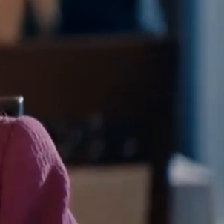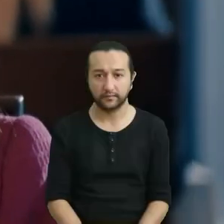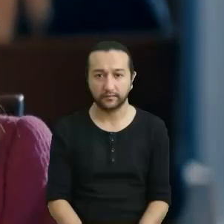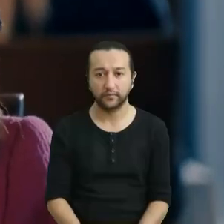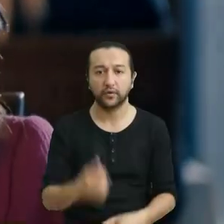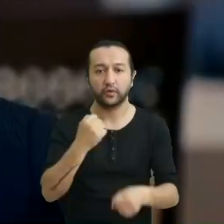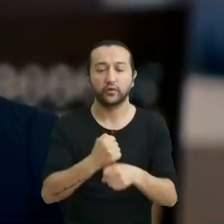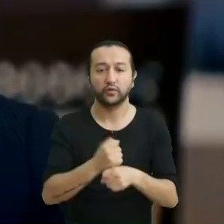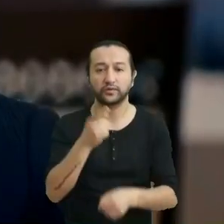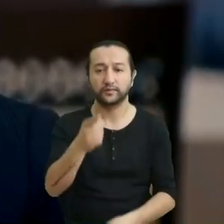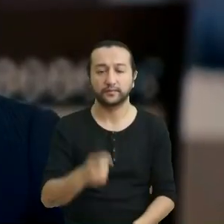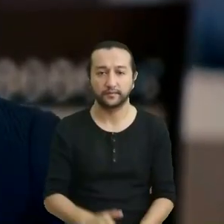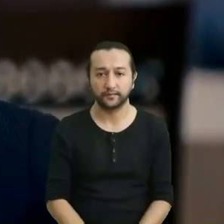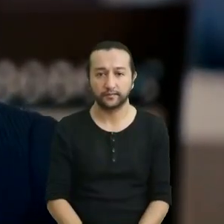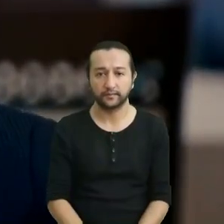Gökçe.